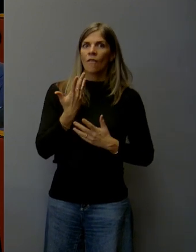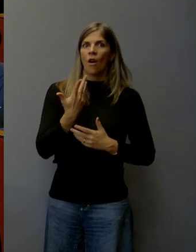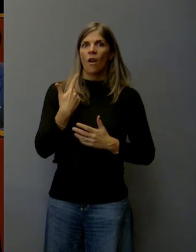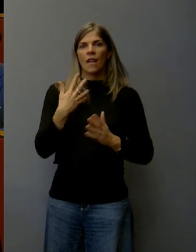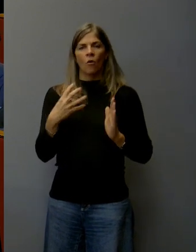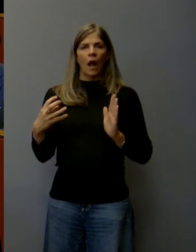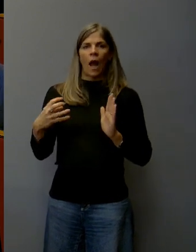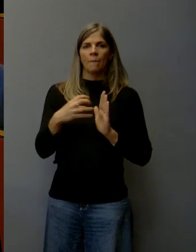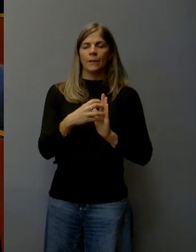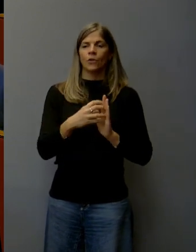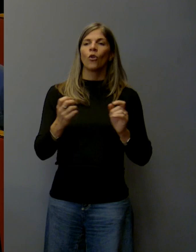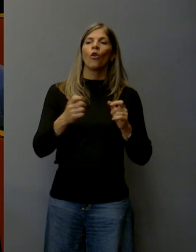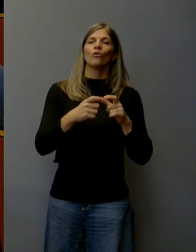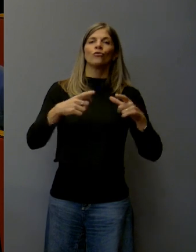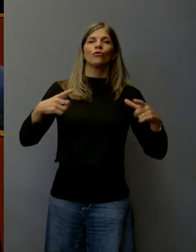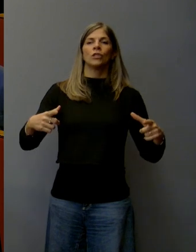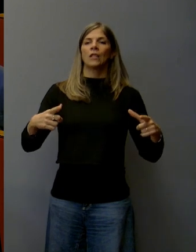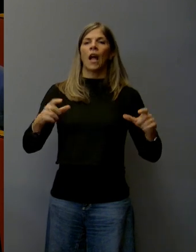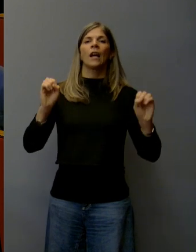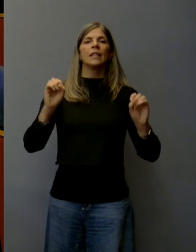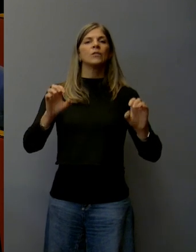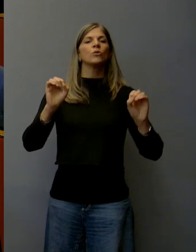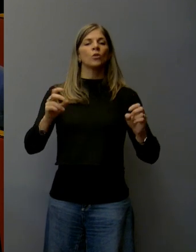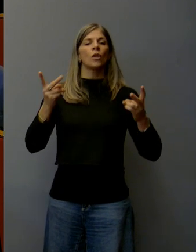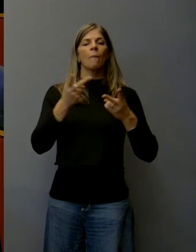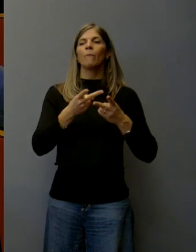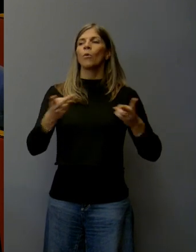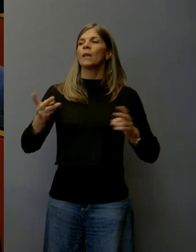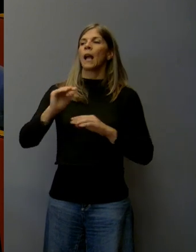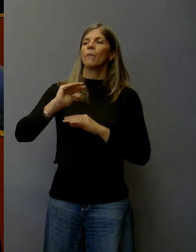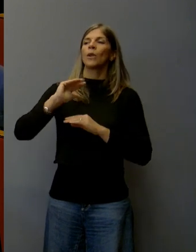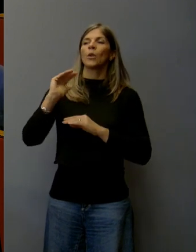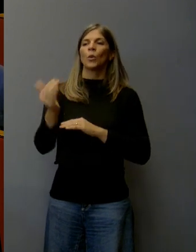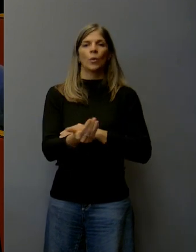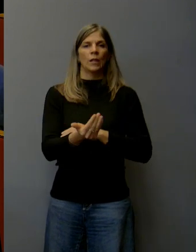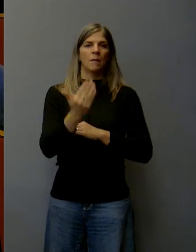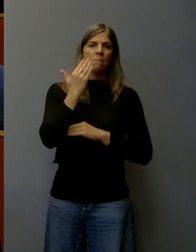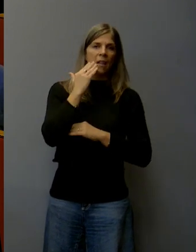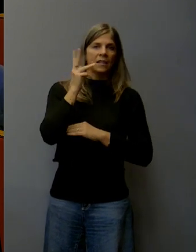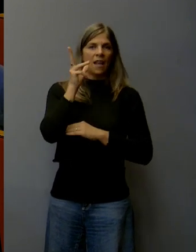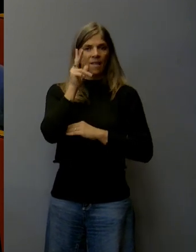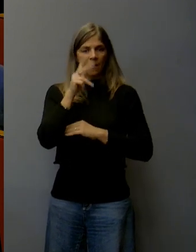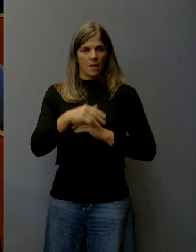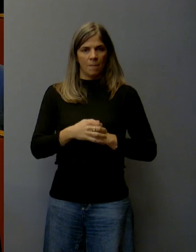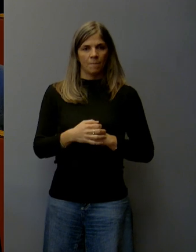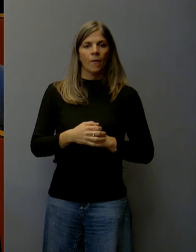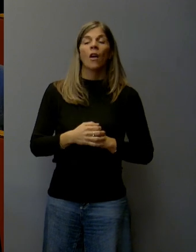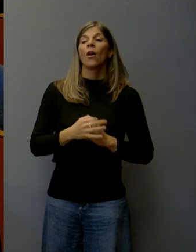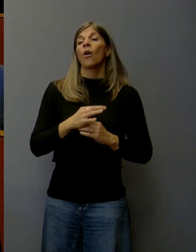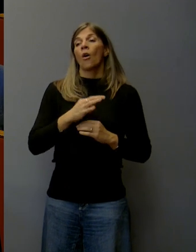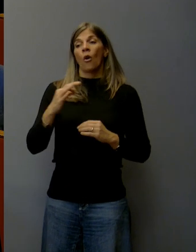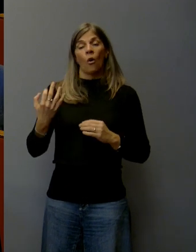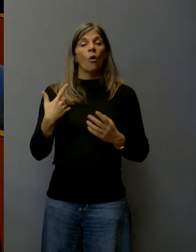città dell'Istruzione pubblica per tutti e tutte o comunque un